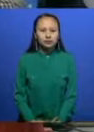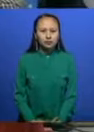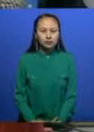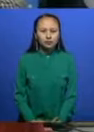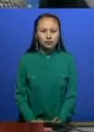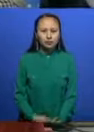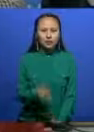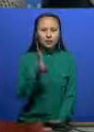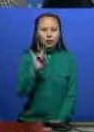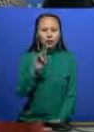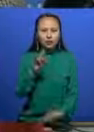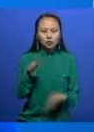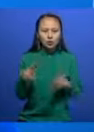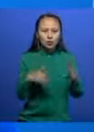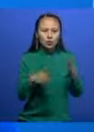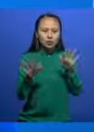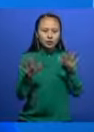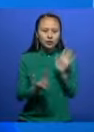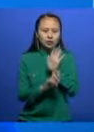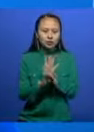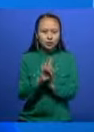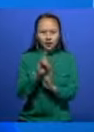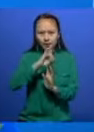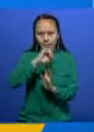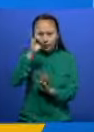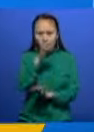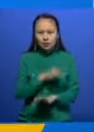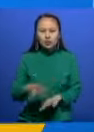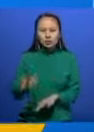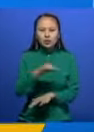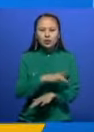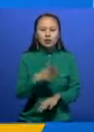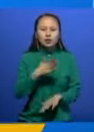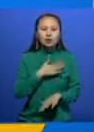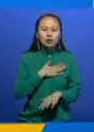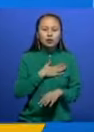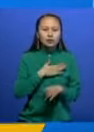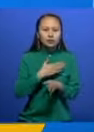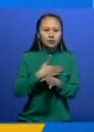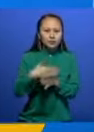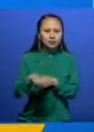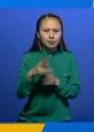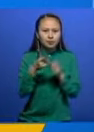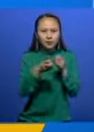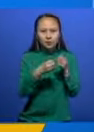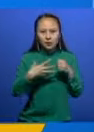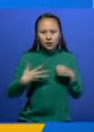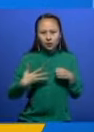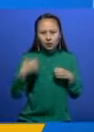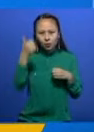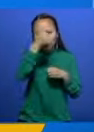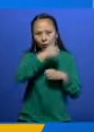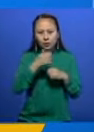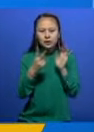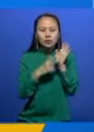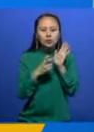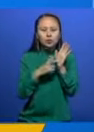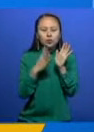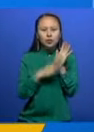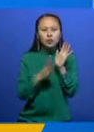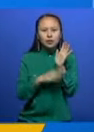Нұрлы жол бағдарламасын іске асыруға Қазақстан Республикасының ұлттық қорынан 2015 жылы